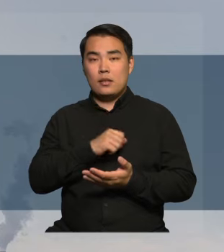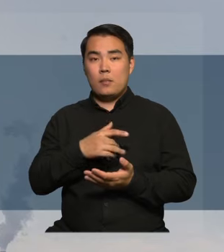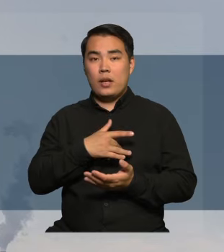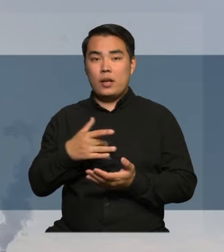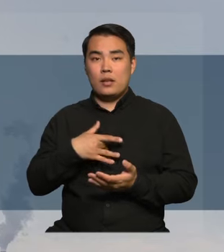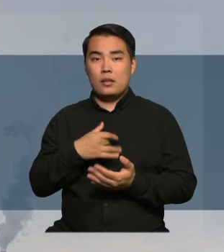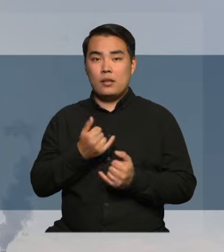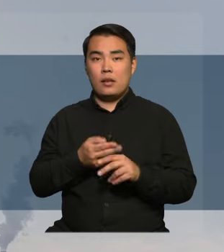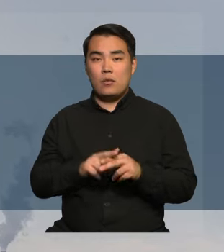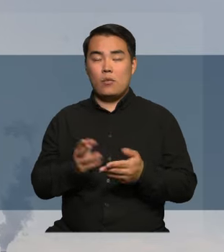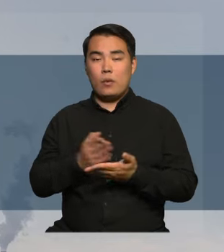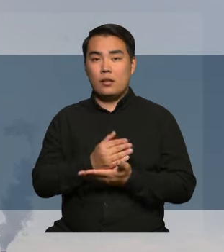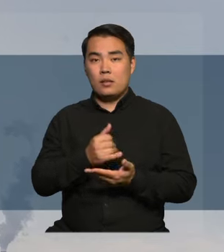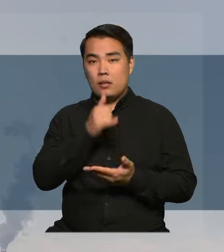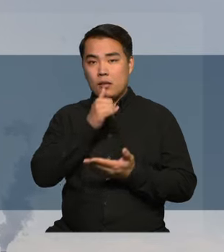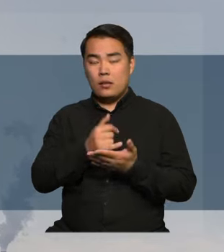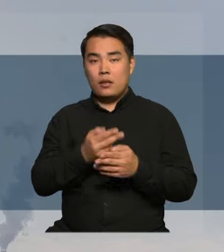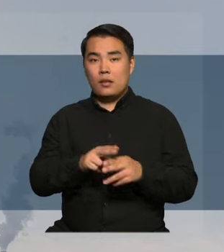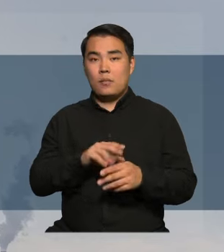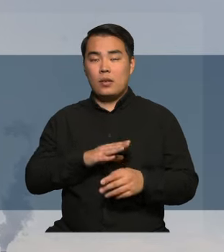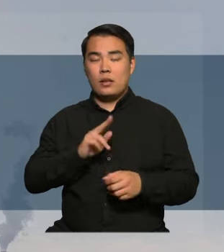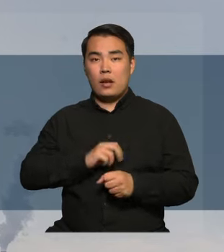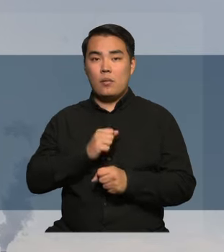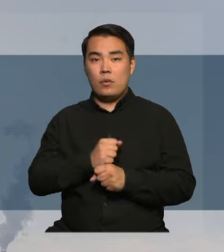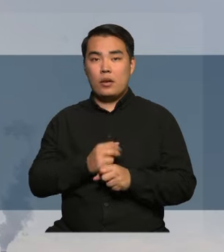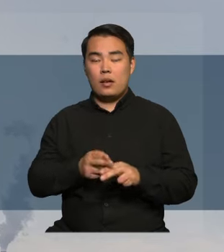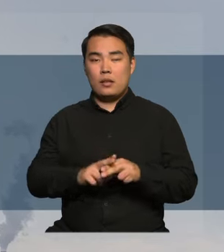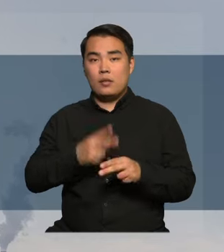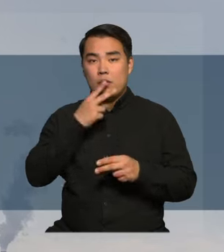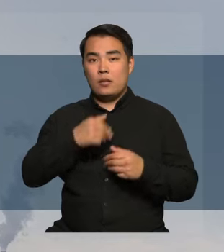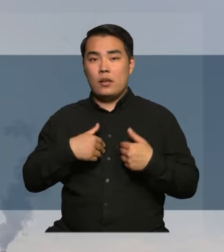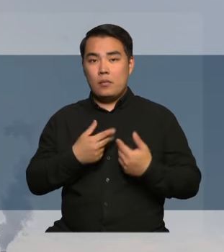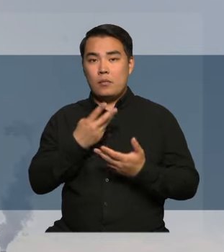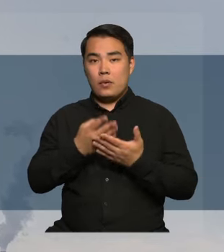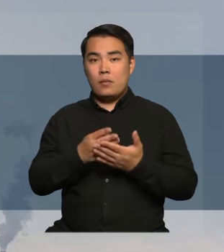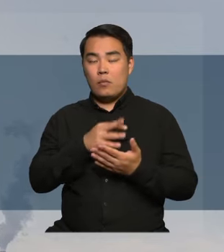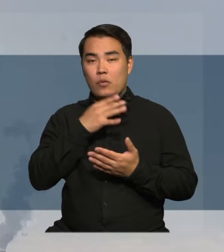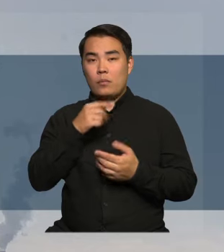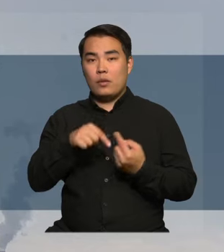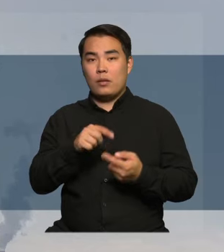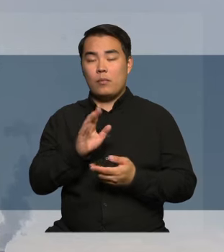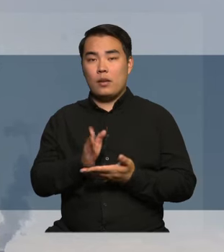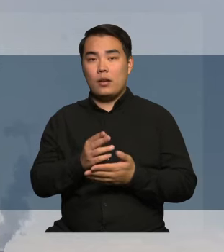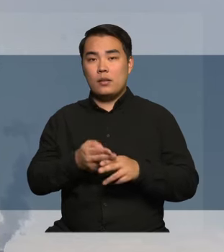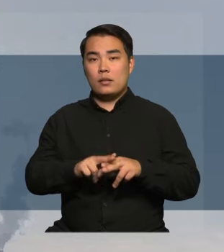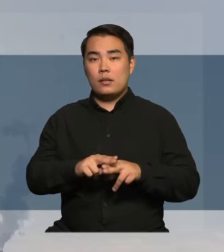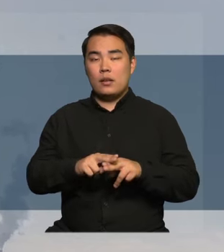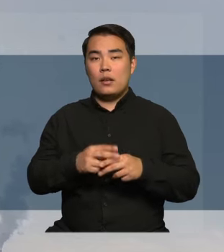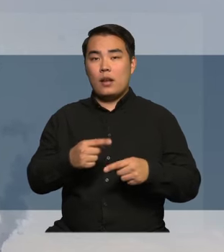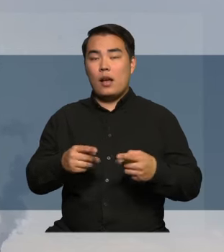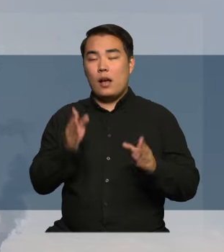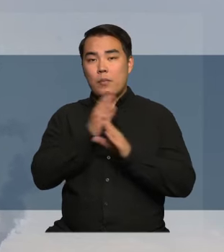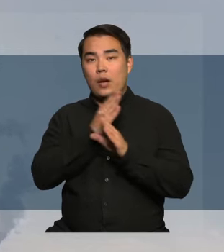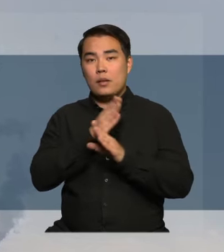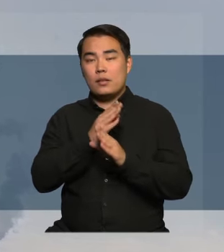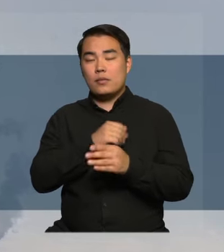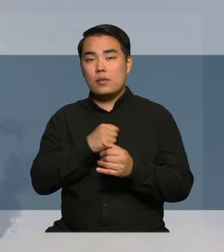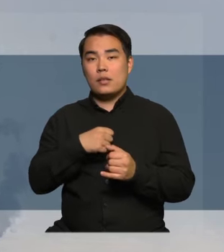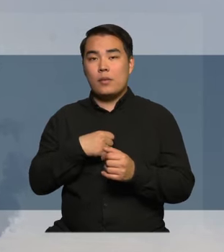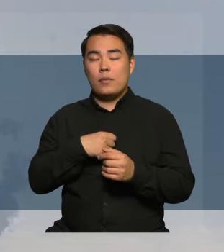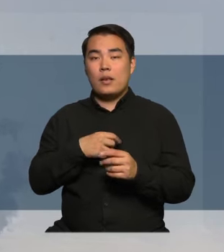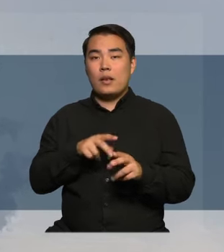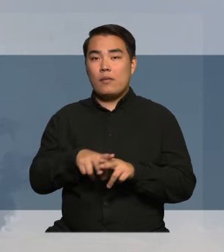етпей тұр. Әсіресе көмір жағып, күл қоқысқа көміліп отырған кәсіпорындар көп. Тау-кен саласындағы өндірістер ауаға таралатын